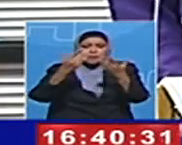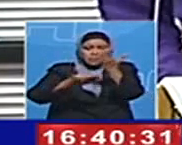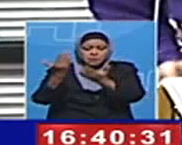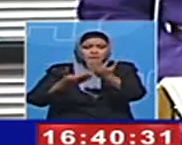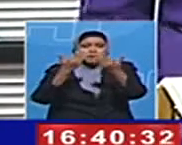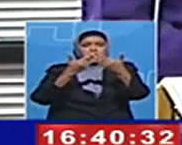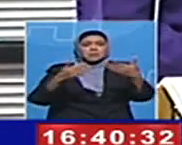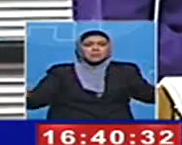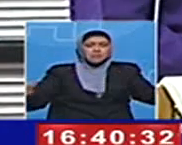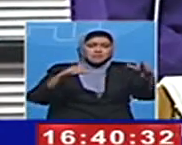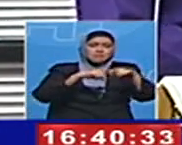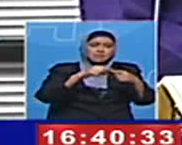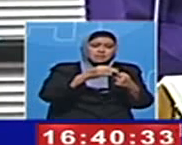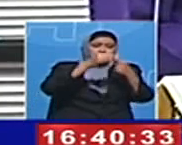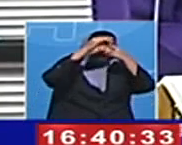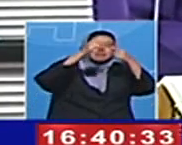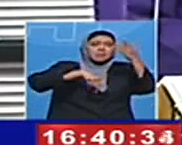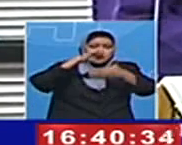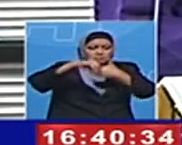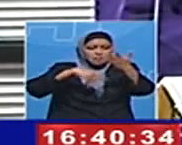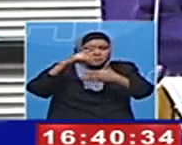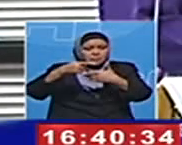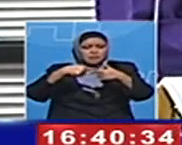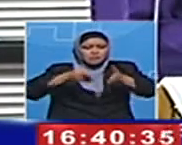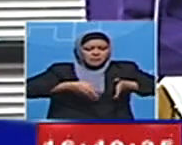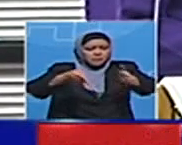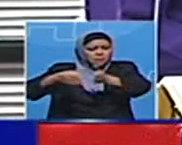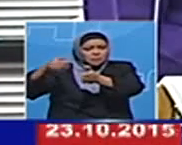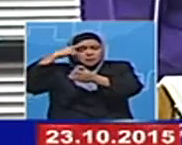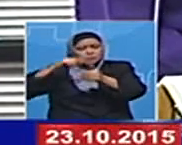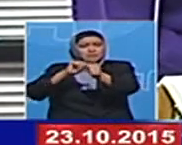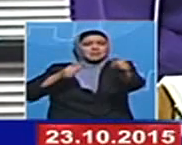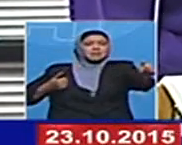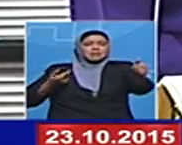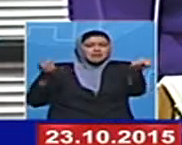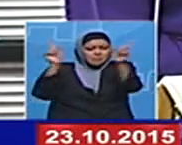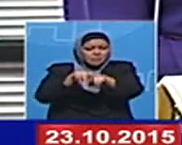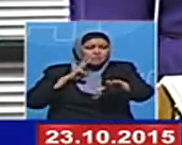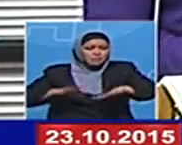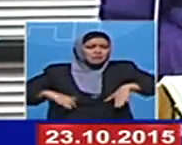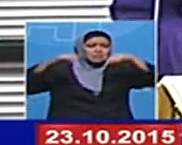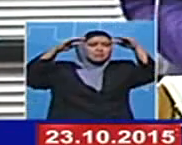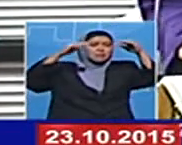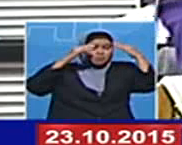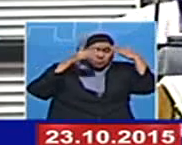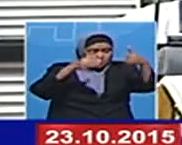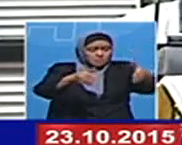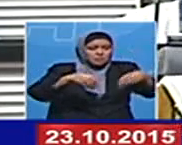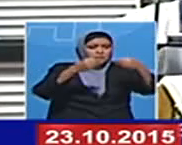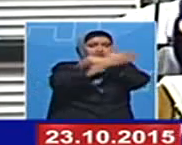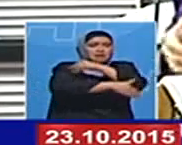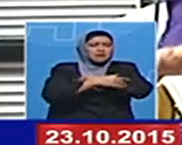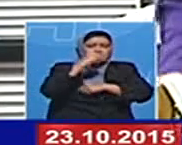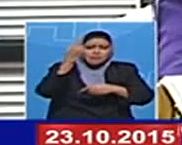perparitan bagi mencegah berlakunya banjir tumpuan diberikan kepada negeri-negeri yang terlibat banjir seperti Kelantan